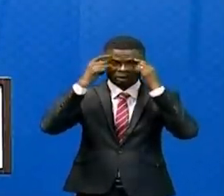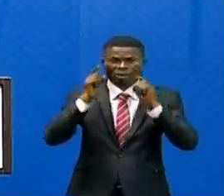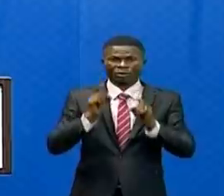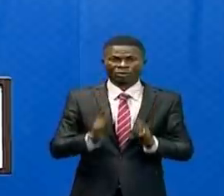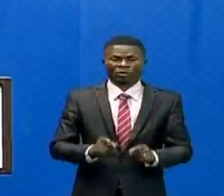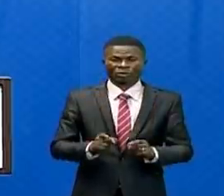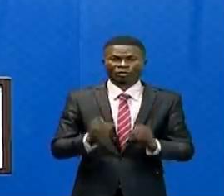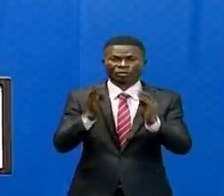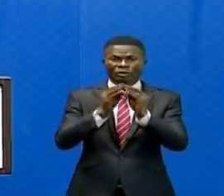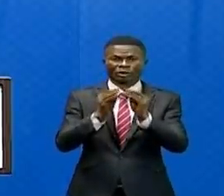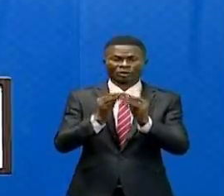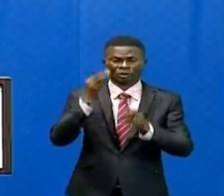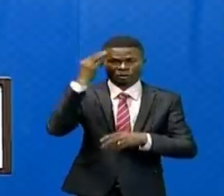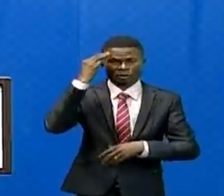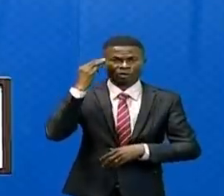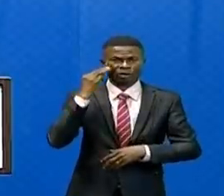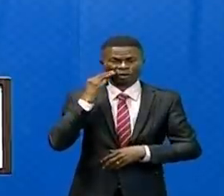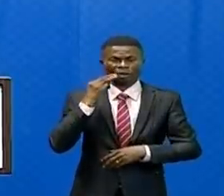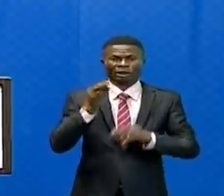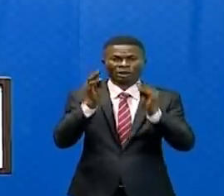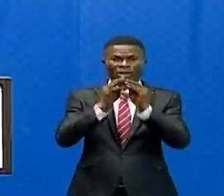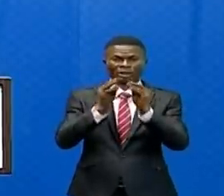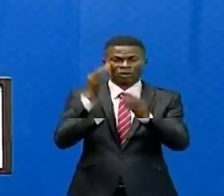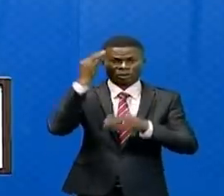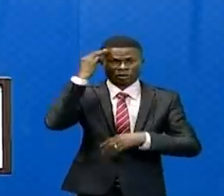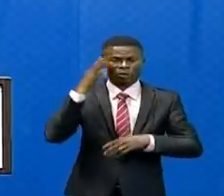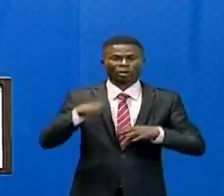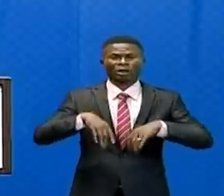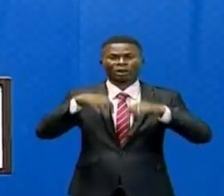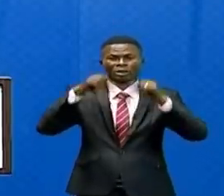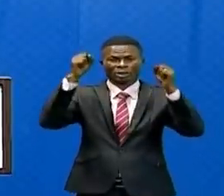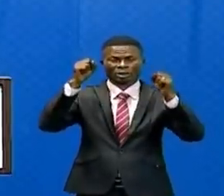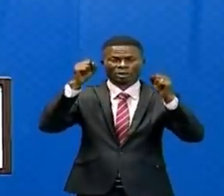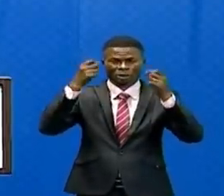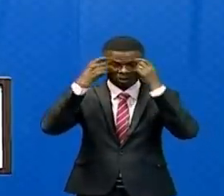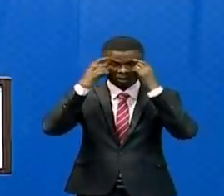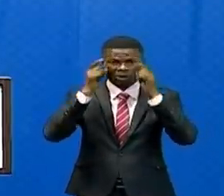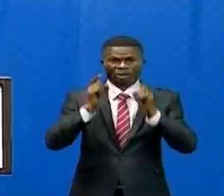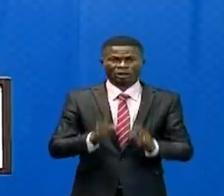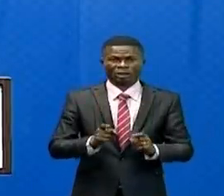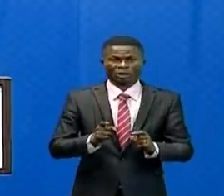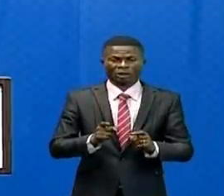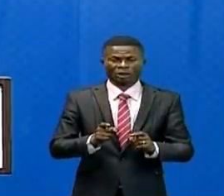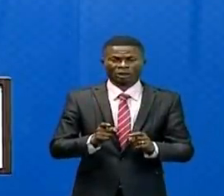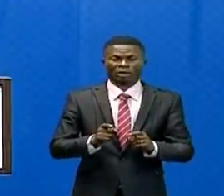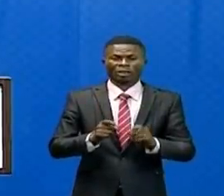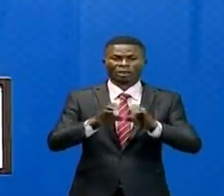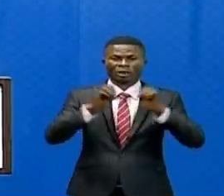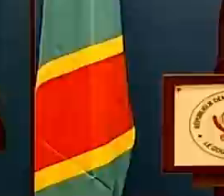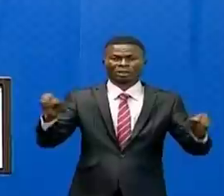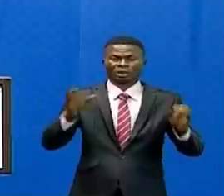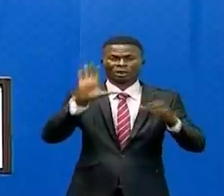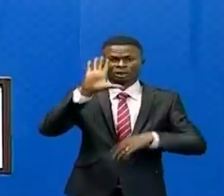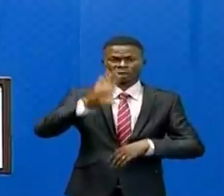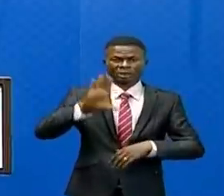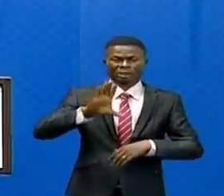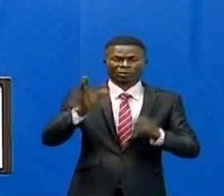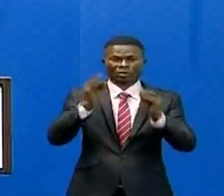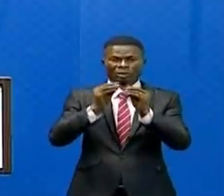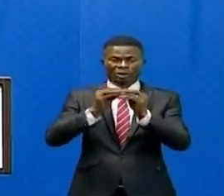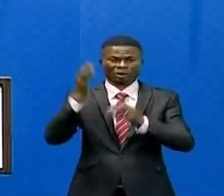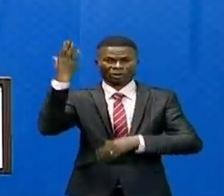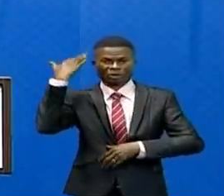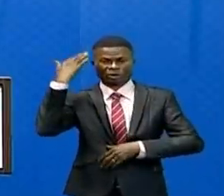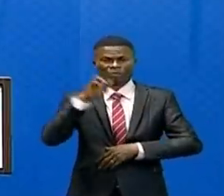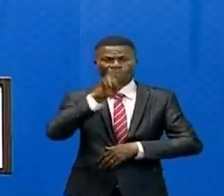du Conseil de ministres, le Conseil de ministres a adopté le relevé des décisions prises lors de sa 55e réunion tenue